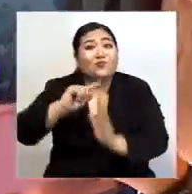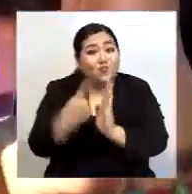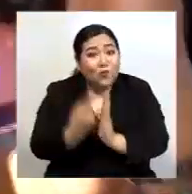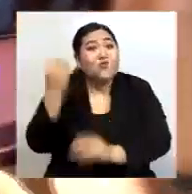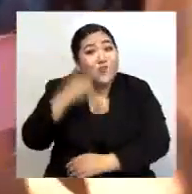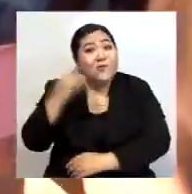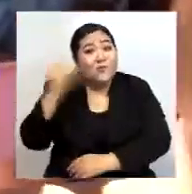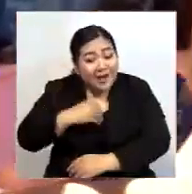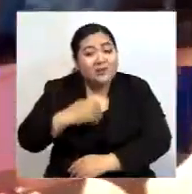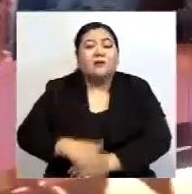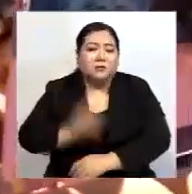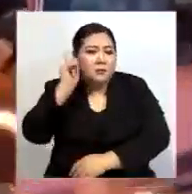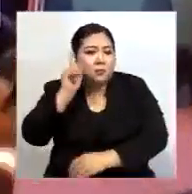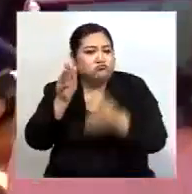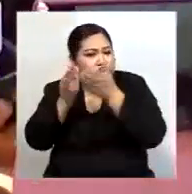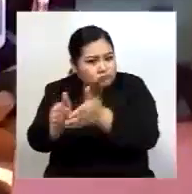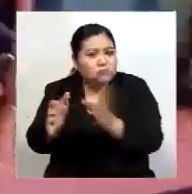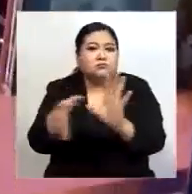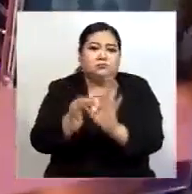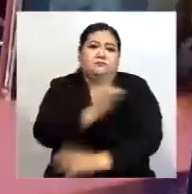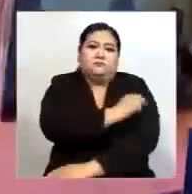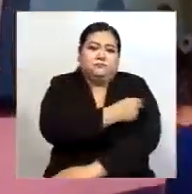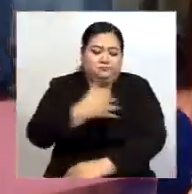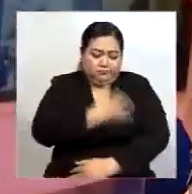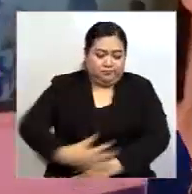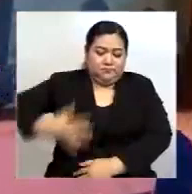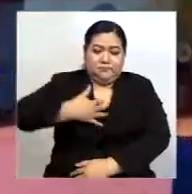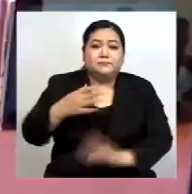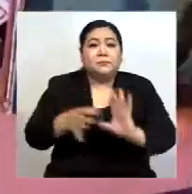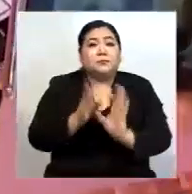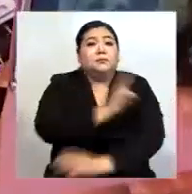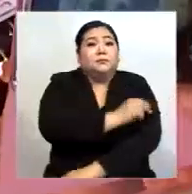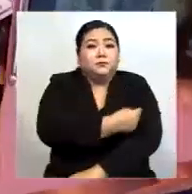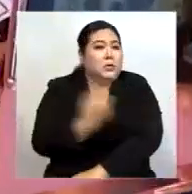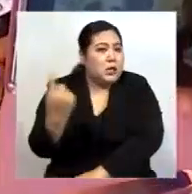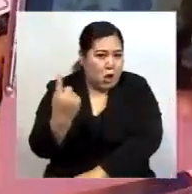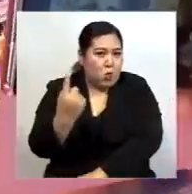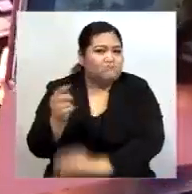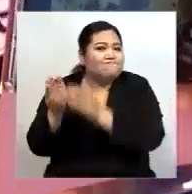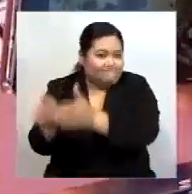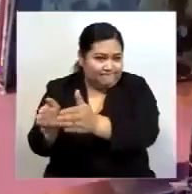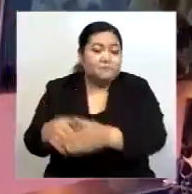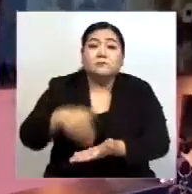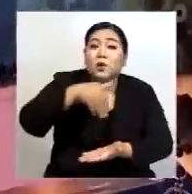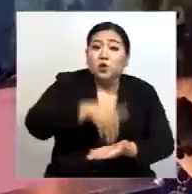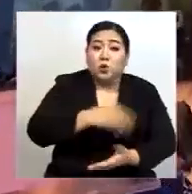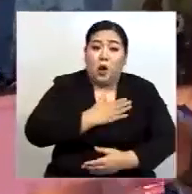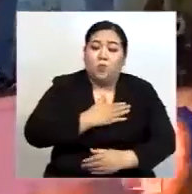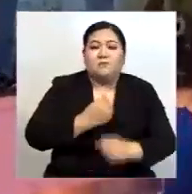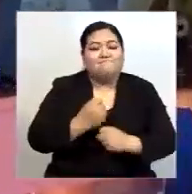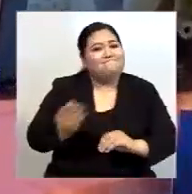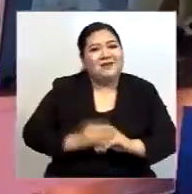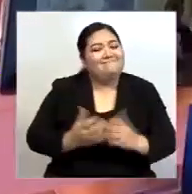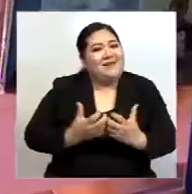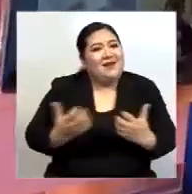ะจะให้ข้อมูลเฉพาะในมุมของสุขภาพข้อมูลทางการแพทย์เท่านั้นเบื้องต้นศูนย์ดังกล่าวมีกำหนดนะฮะ